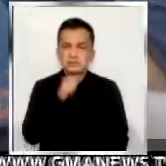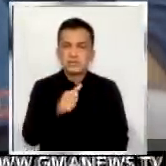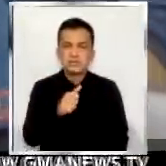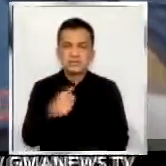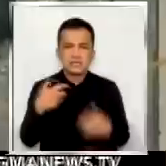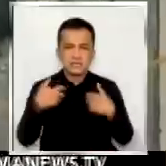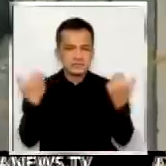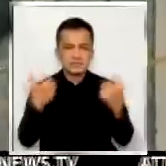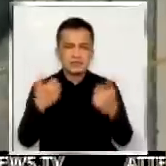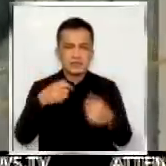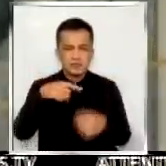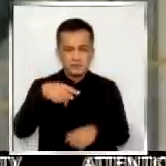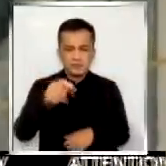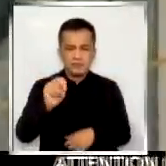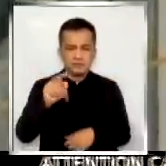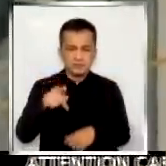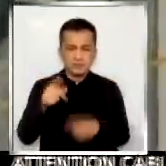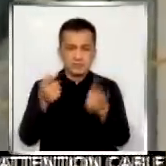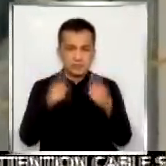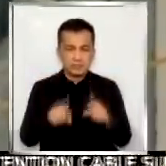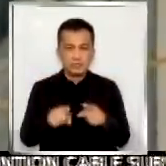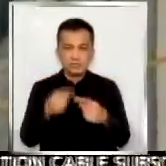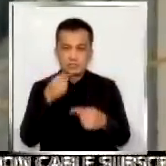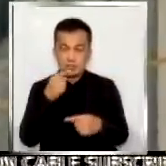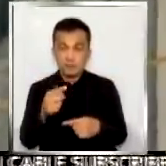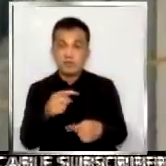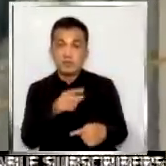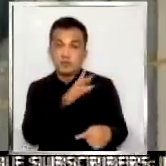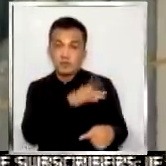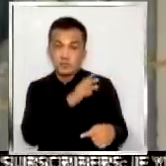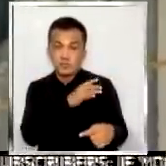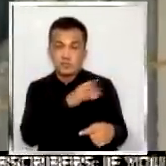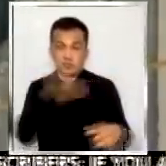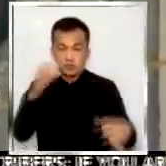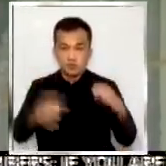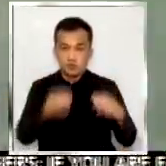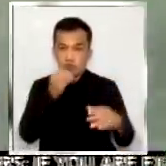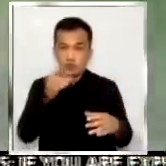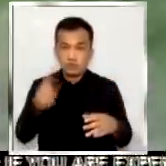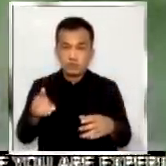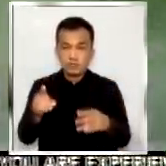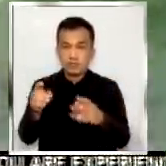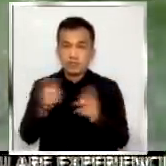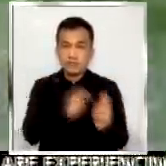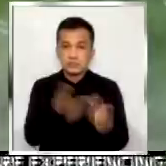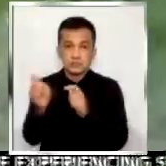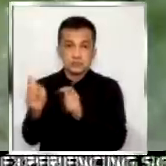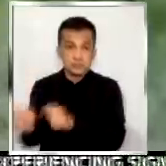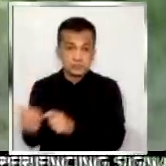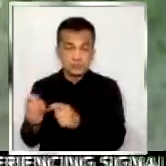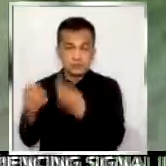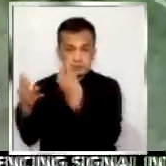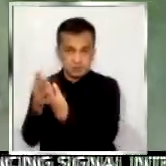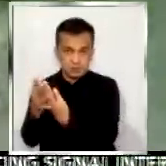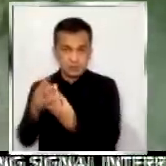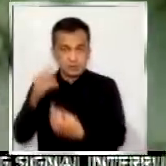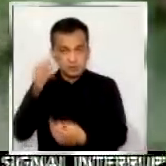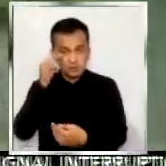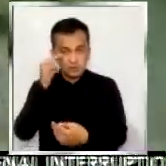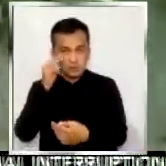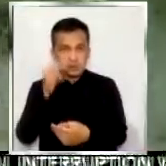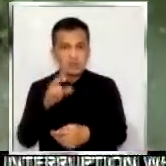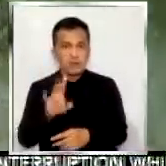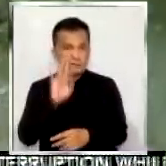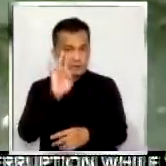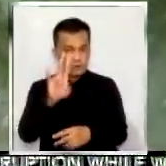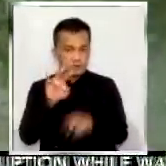kay Domingo, hihintayin pa nila ang court order para ilipat ng kulungan si Nuezca. 7 saksi na raw ang kanilang nakausap, kabila ang mga minor de